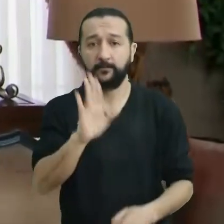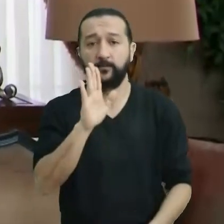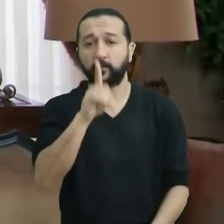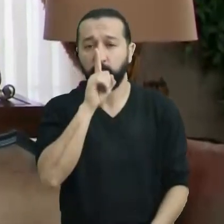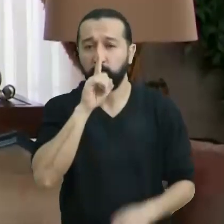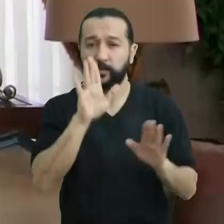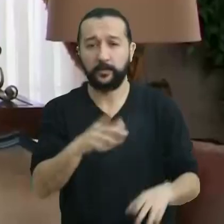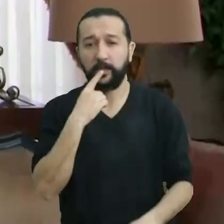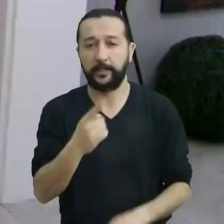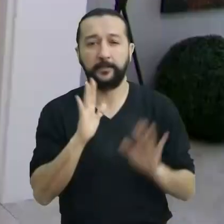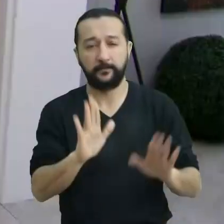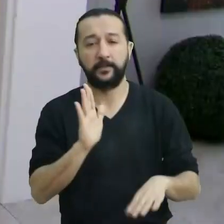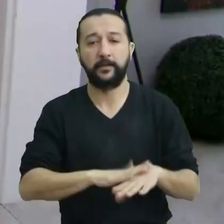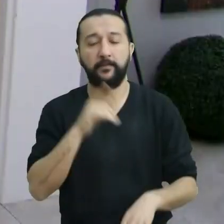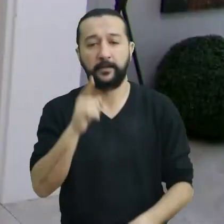olur hatırlanma.